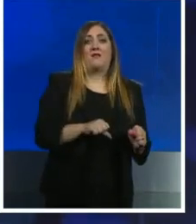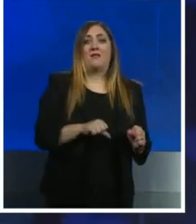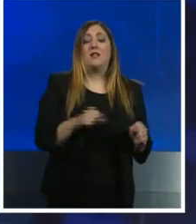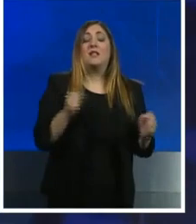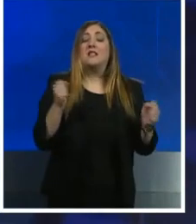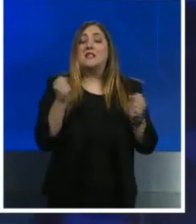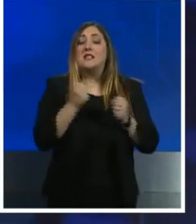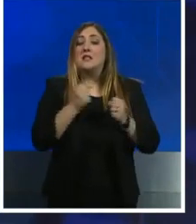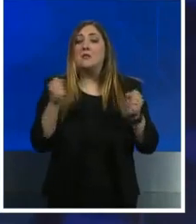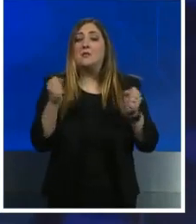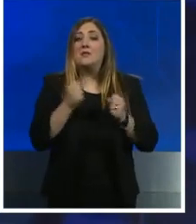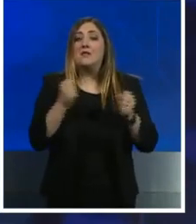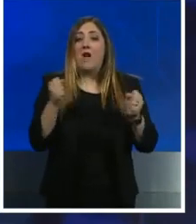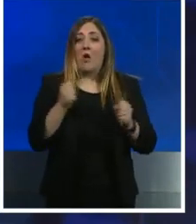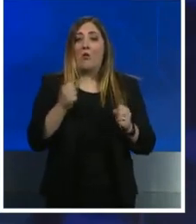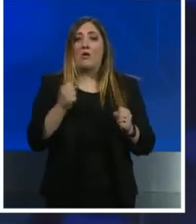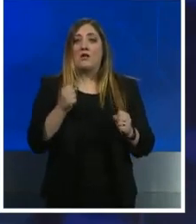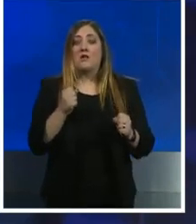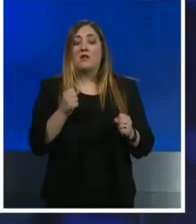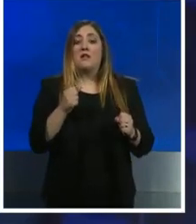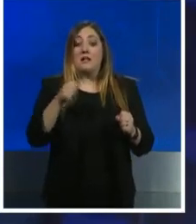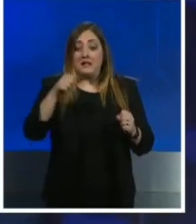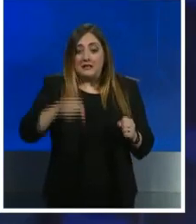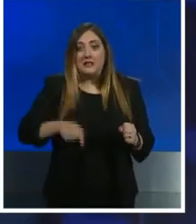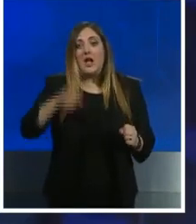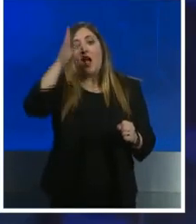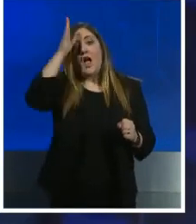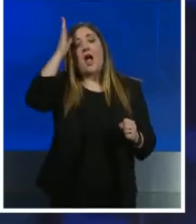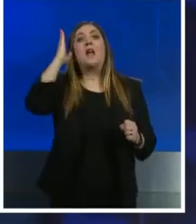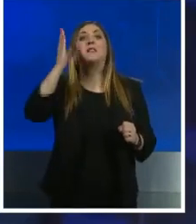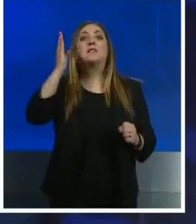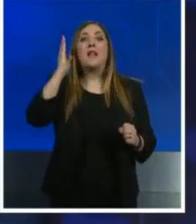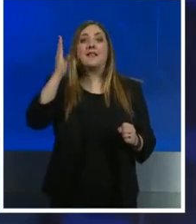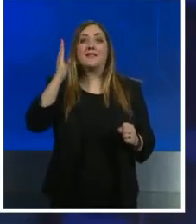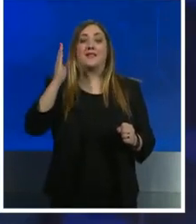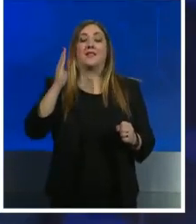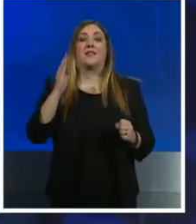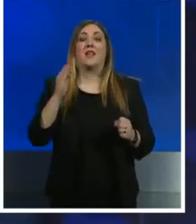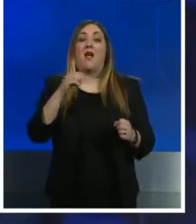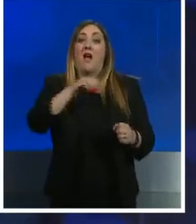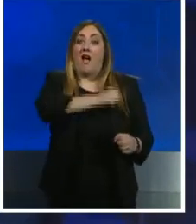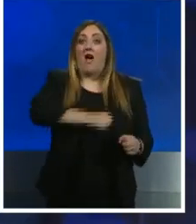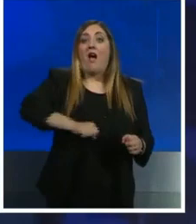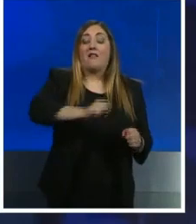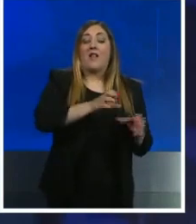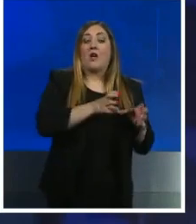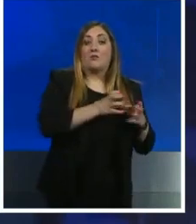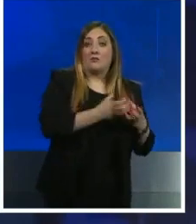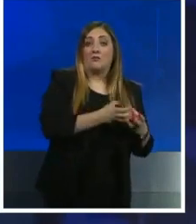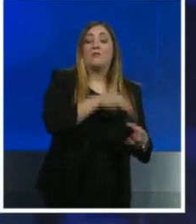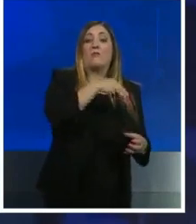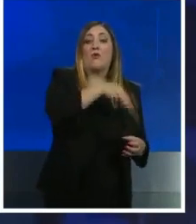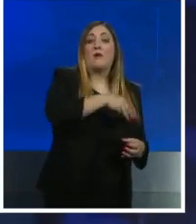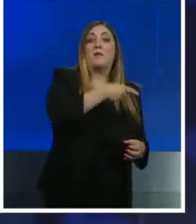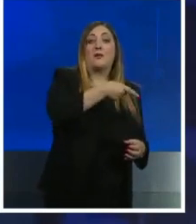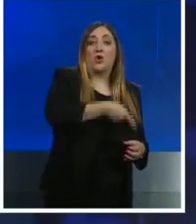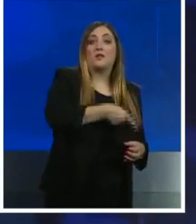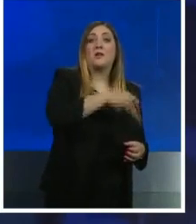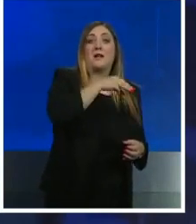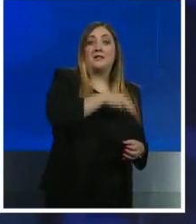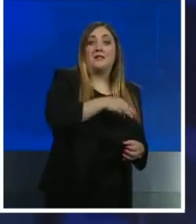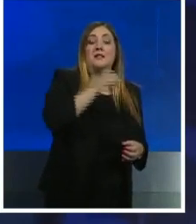żvijus li tħanna bih. Ok? Dana għamilna partit, Moviment Patrioti Maltin, li